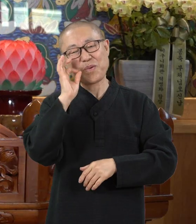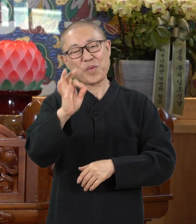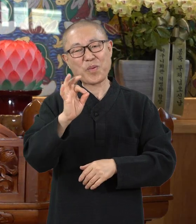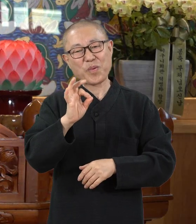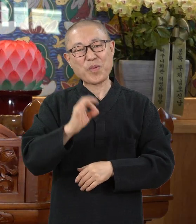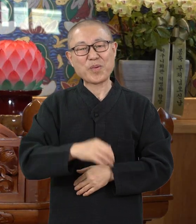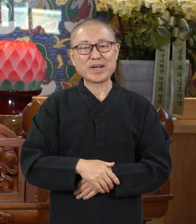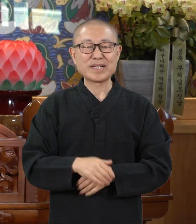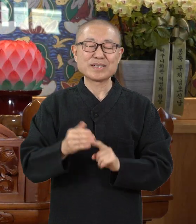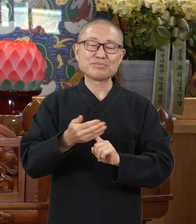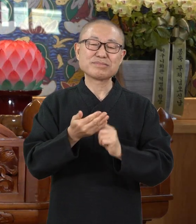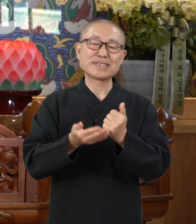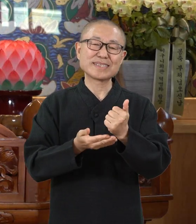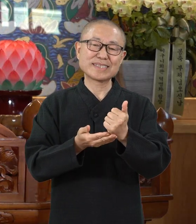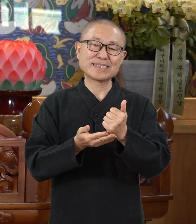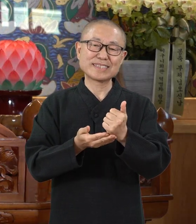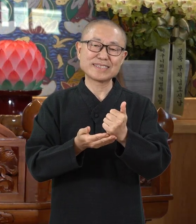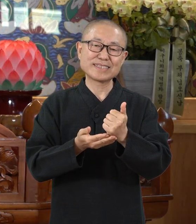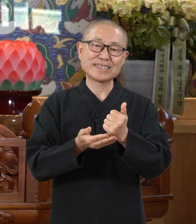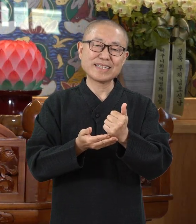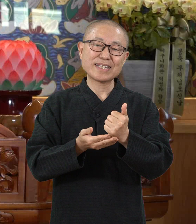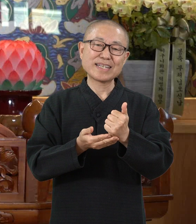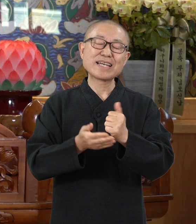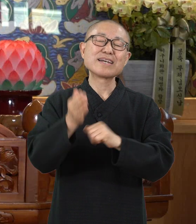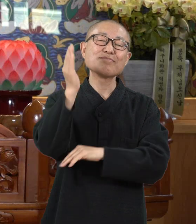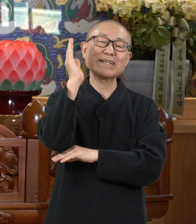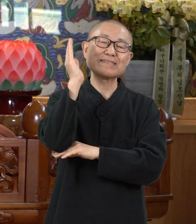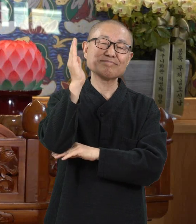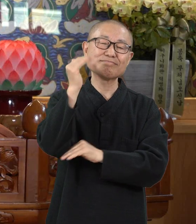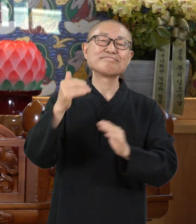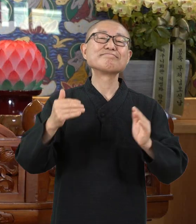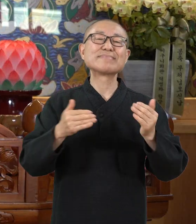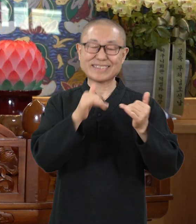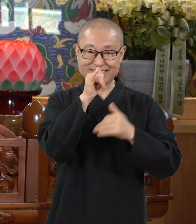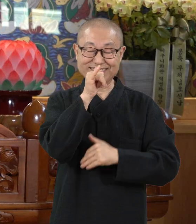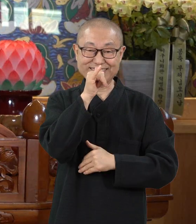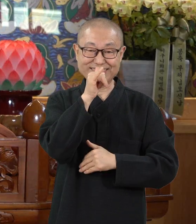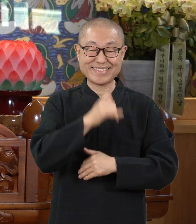보고 부처님께서 이 개송을 읊으셨어요.